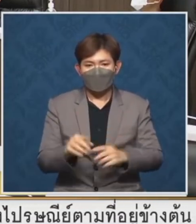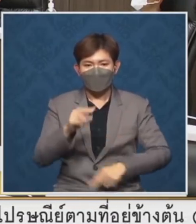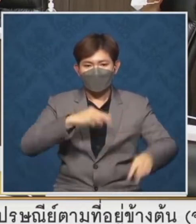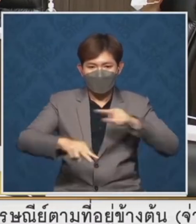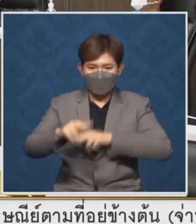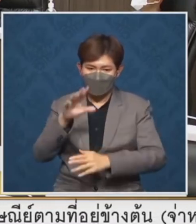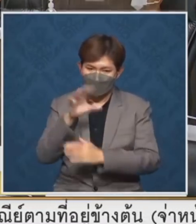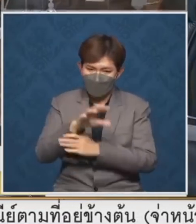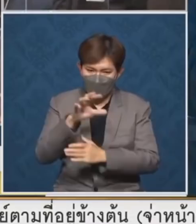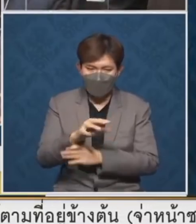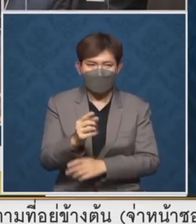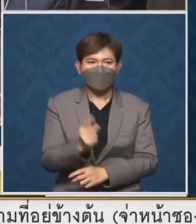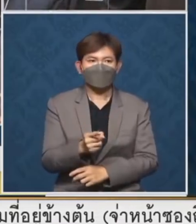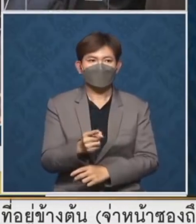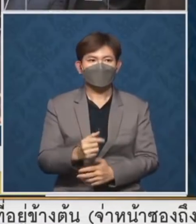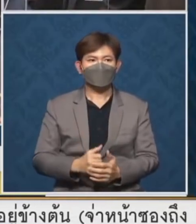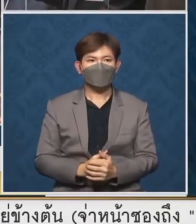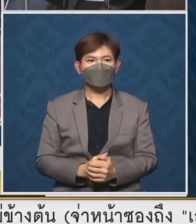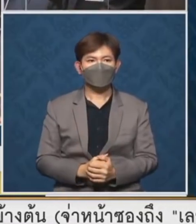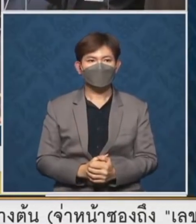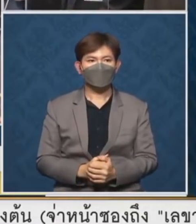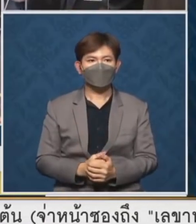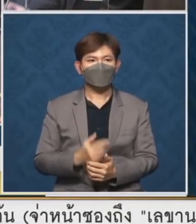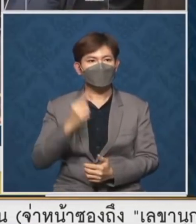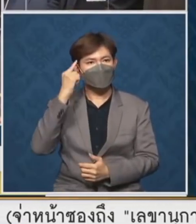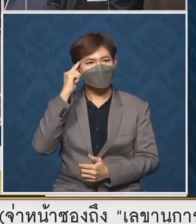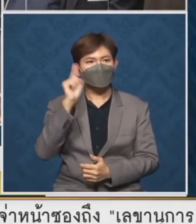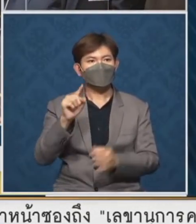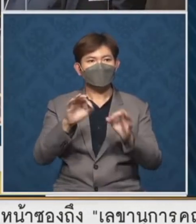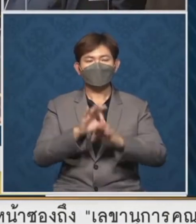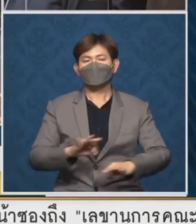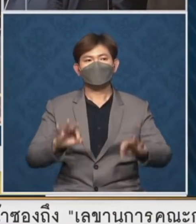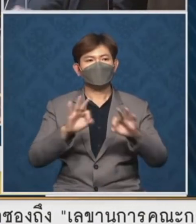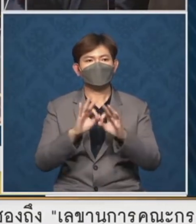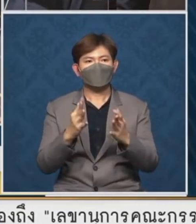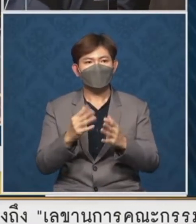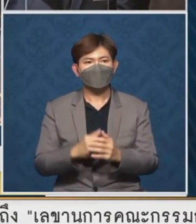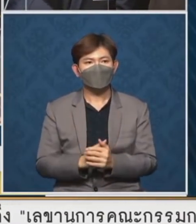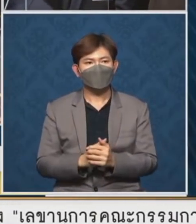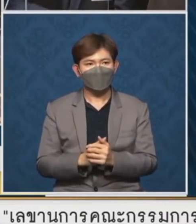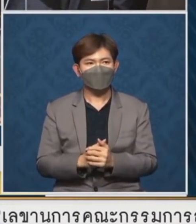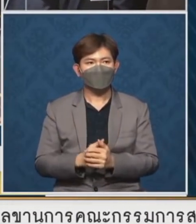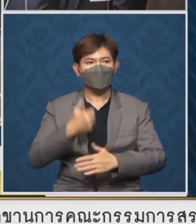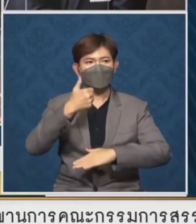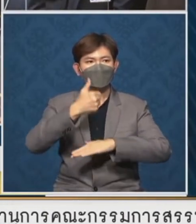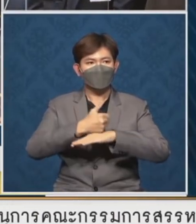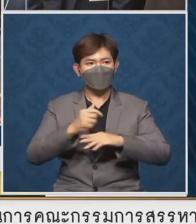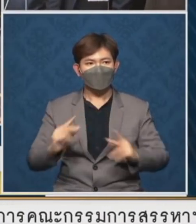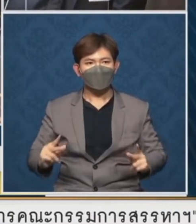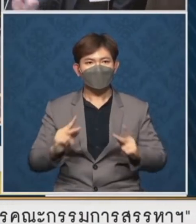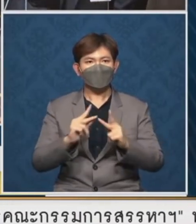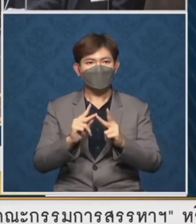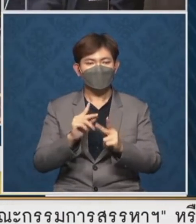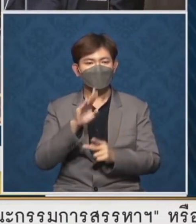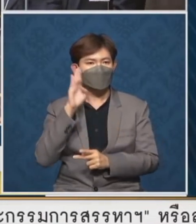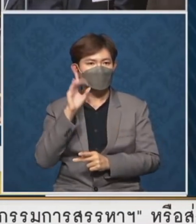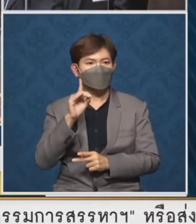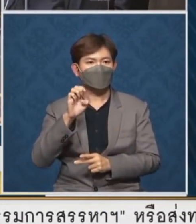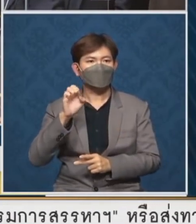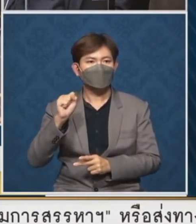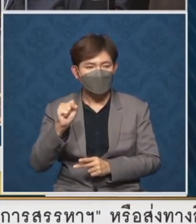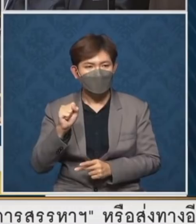ตนี้ต่อไปแล้วผมคิดว่าไม่ได้สำคัญเลยครับว่ารัฐมนตรีกระทรวงดิจิทัลจะชื่อชัยวุฒิหรือชื่ออะ